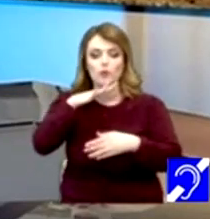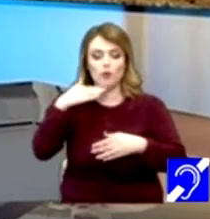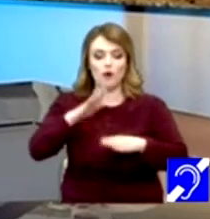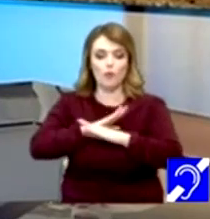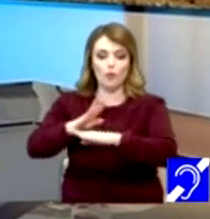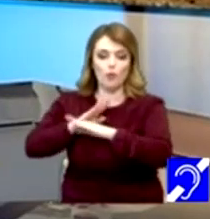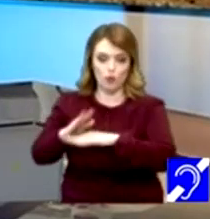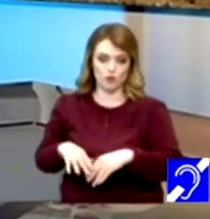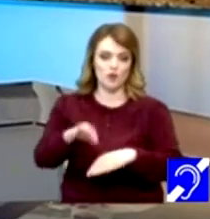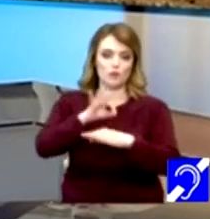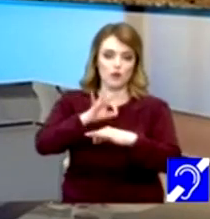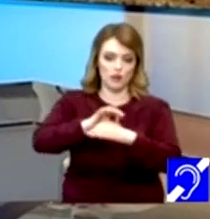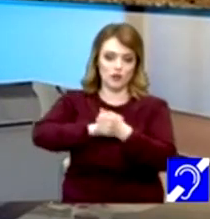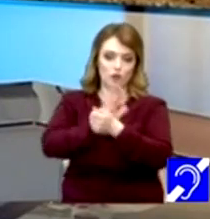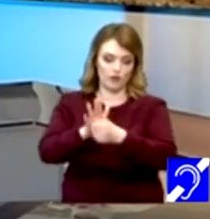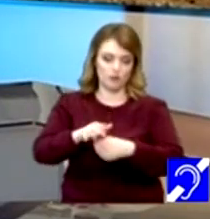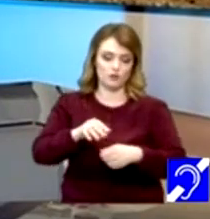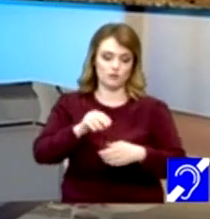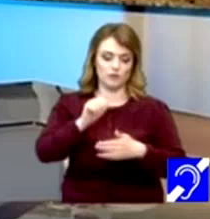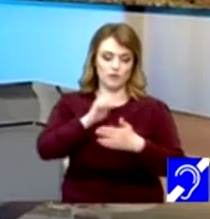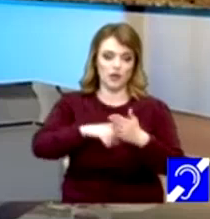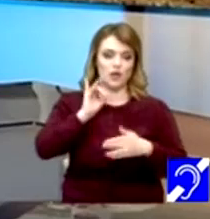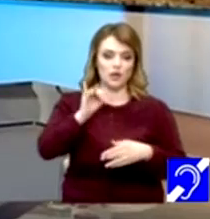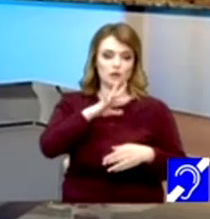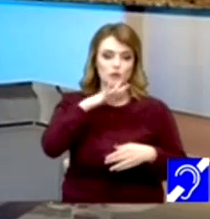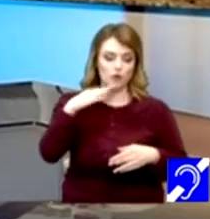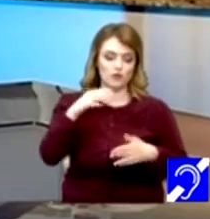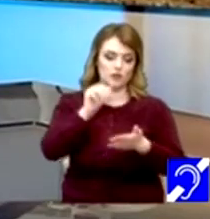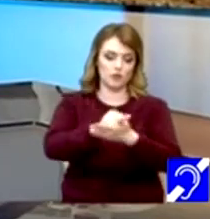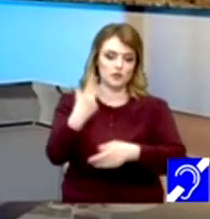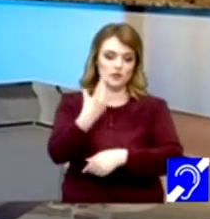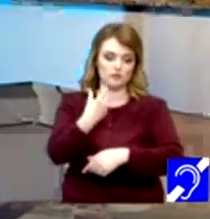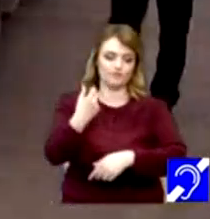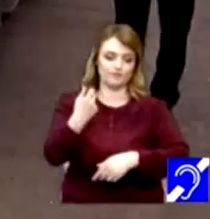morți răpuși de COVID, dar mai ales de capii cartelurilor de droguri.